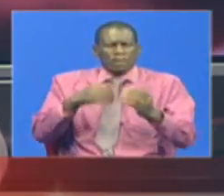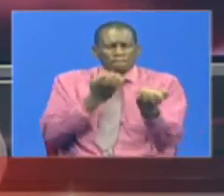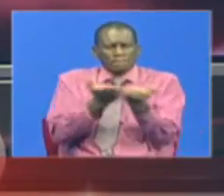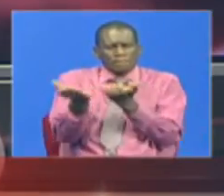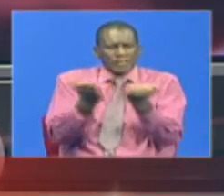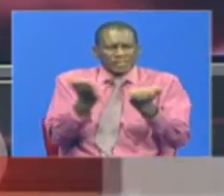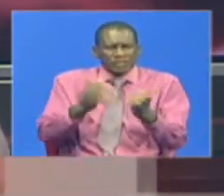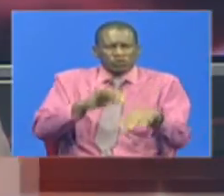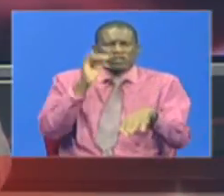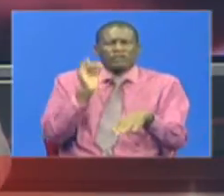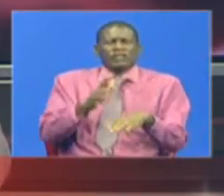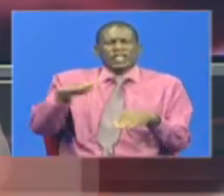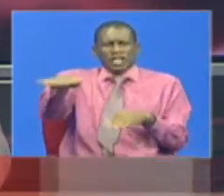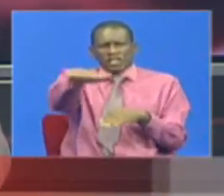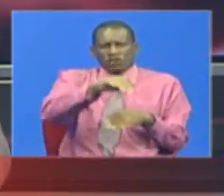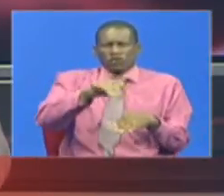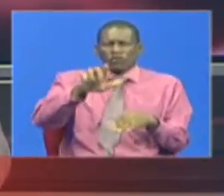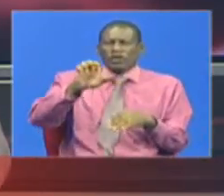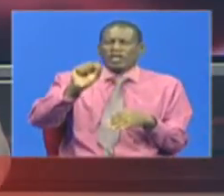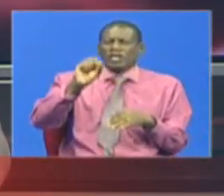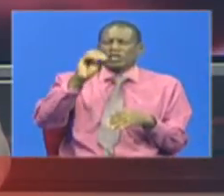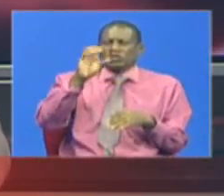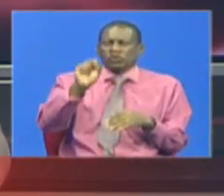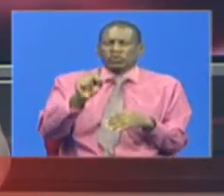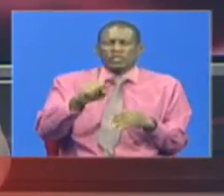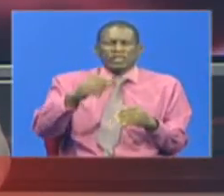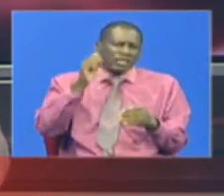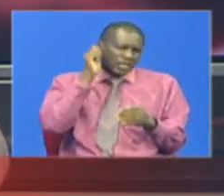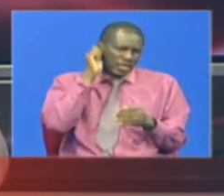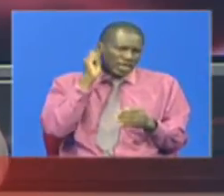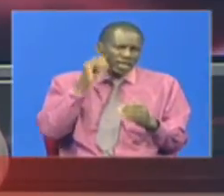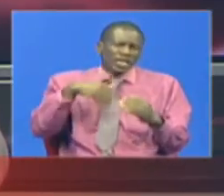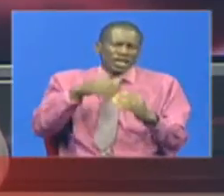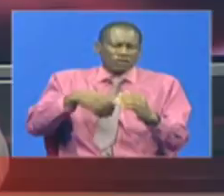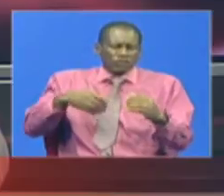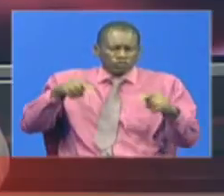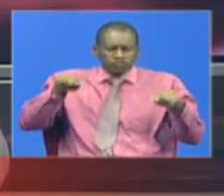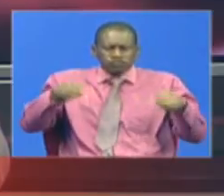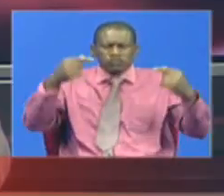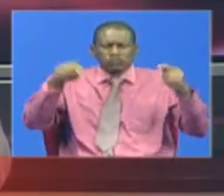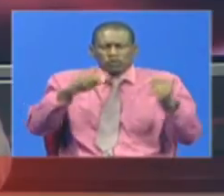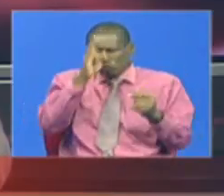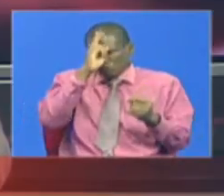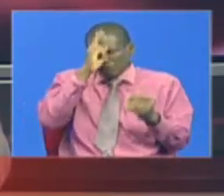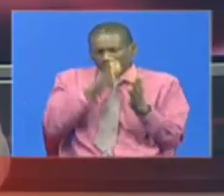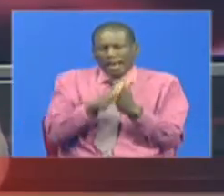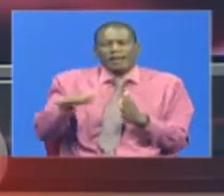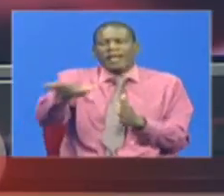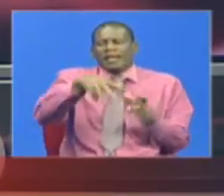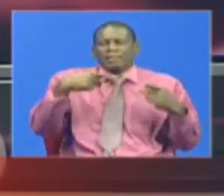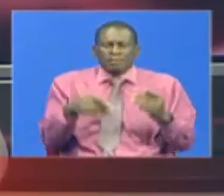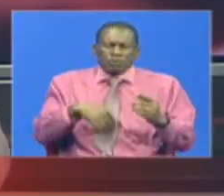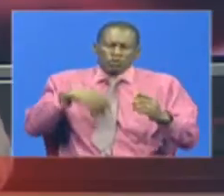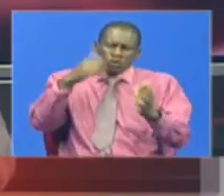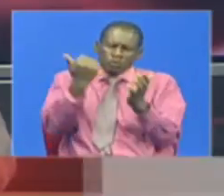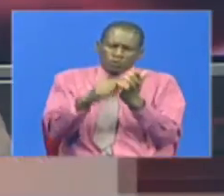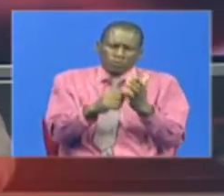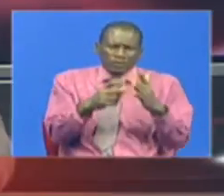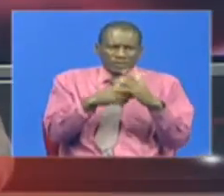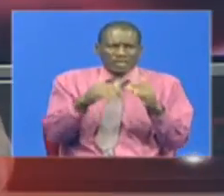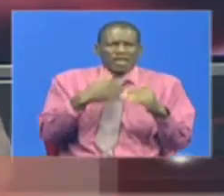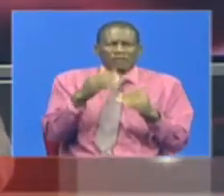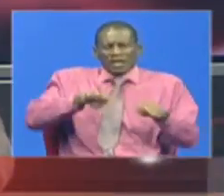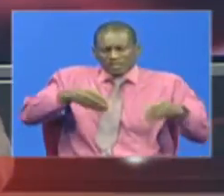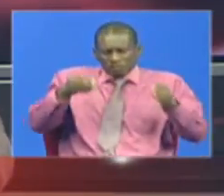zilitatizwa katika eneo la Lesos, kaunti ya Nandi, baada ya makabiliano kati ya maafisa wa polisi na wenyeji. Mapambano yalitokana na mauaji ya mlemavu